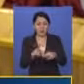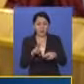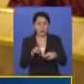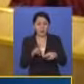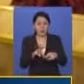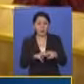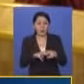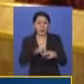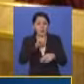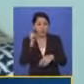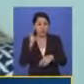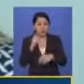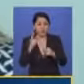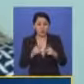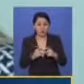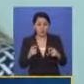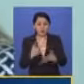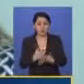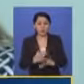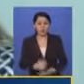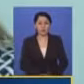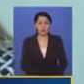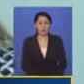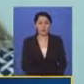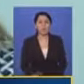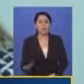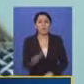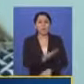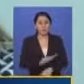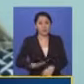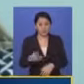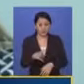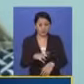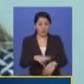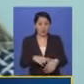қатарында волонтерлер де бар. Это, конечно, гордость. Біз полиция